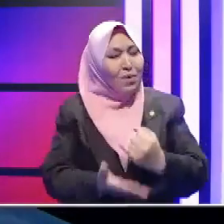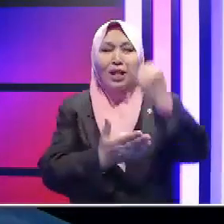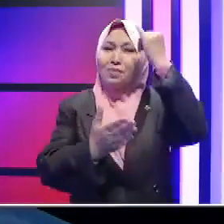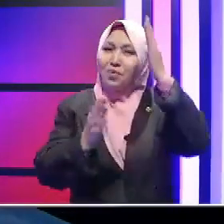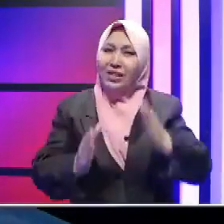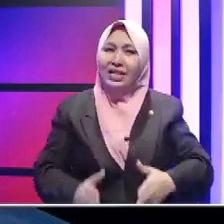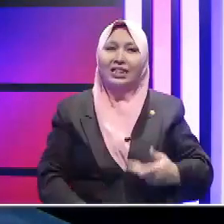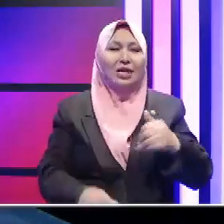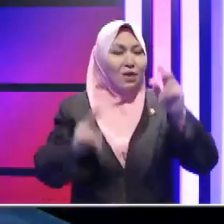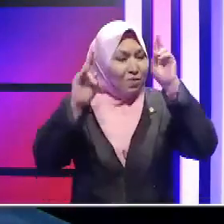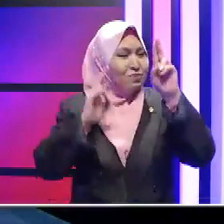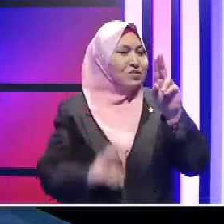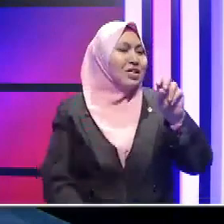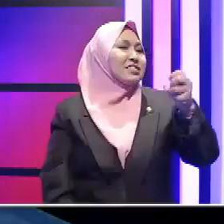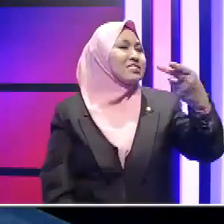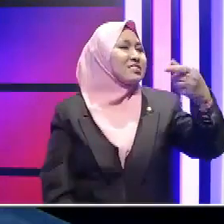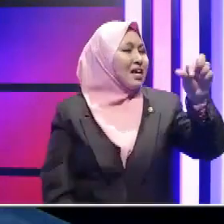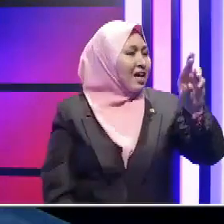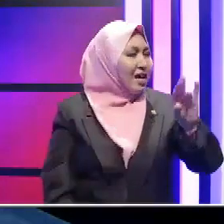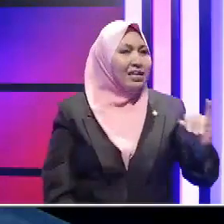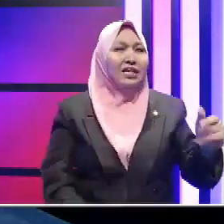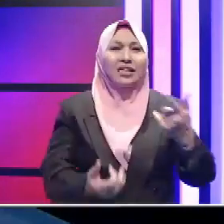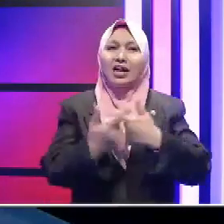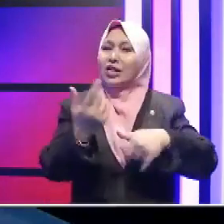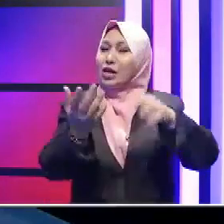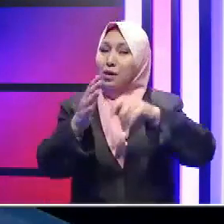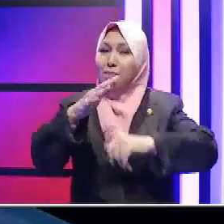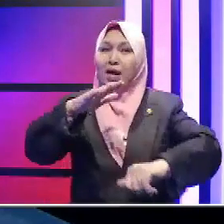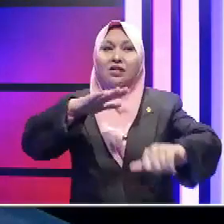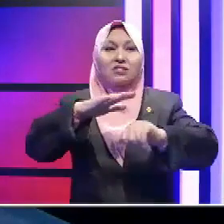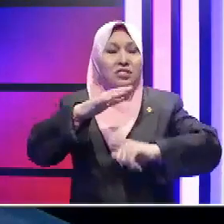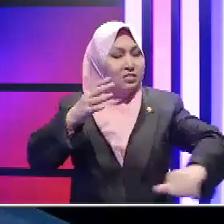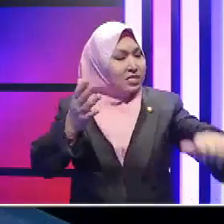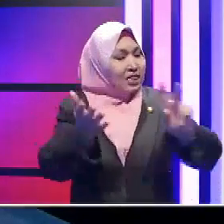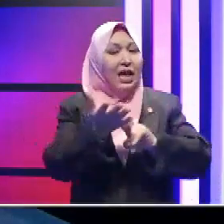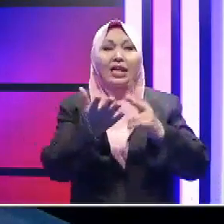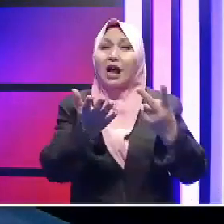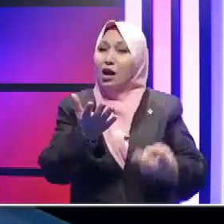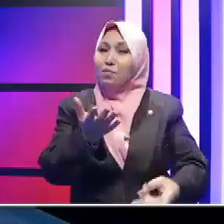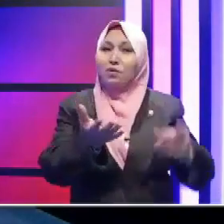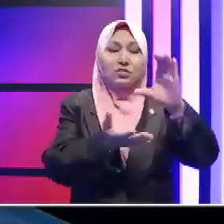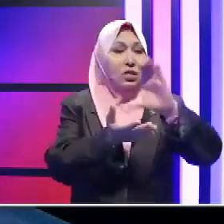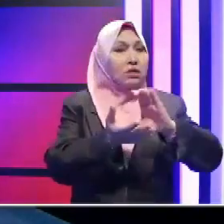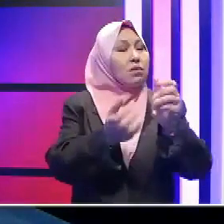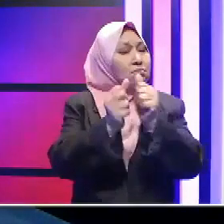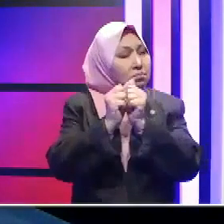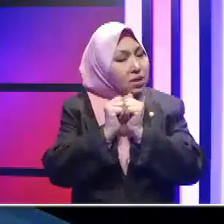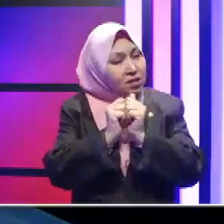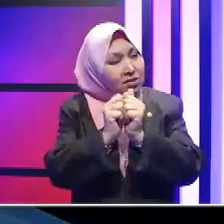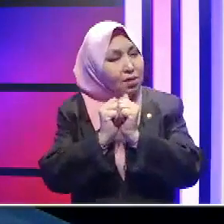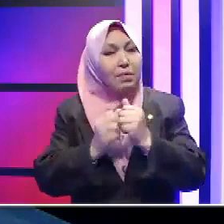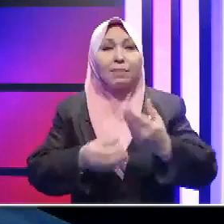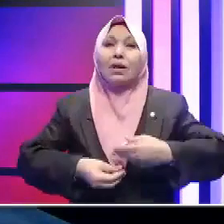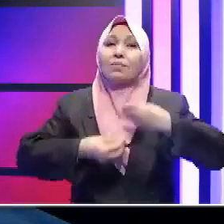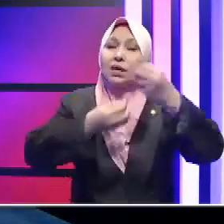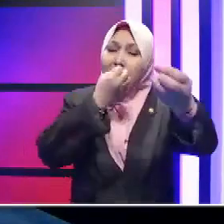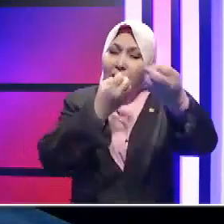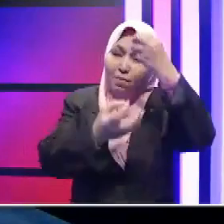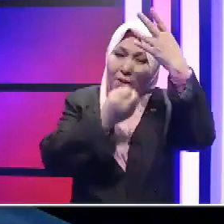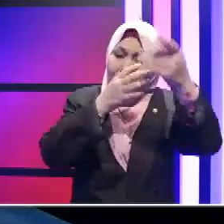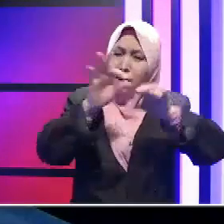voltase Abdurrahman daripada prasasti-prasasti ada presenter mereka sama-sama memberikan maklumat